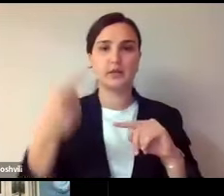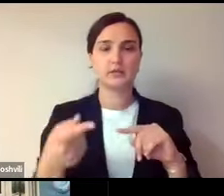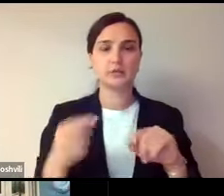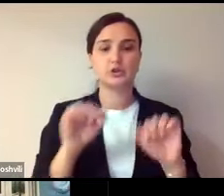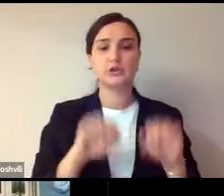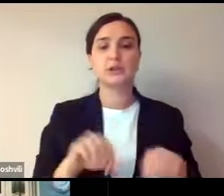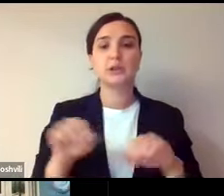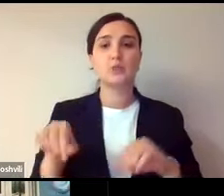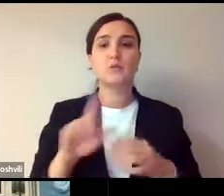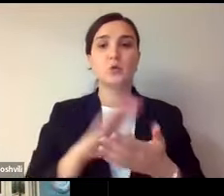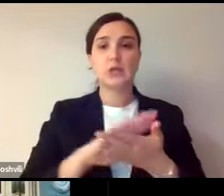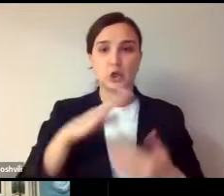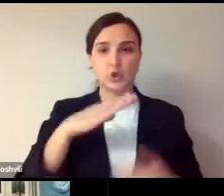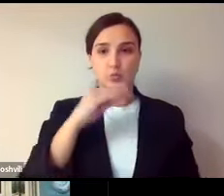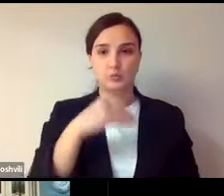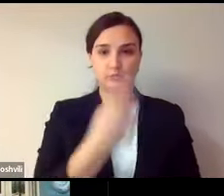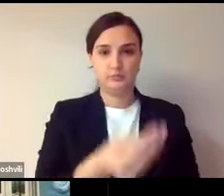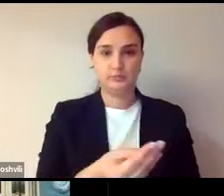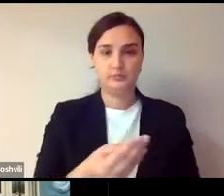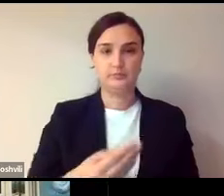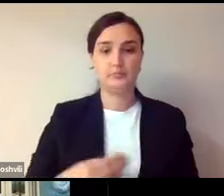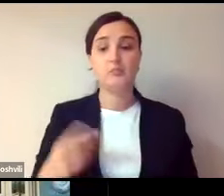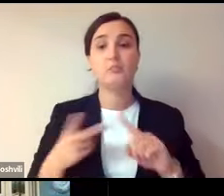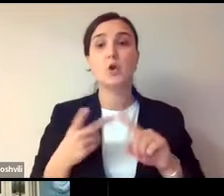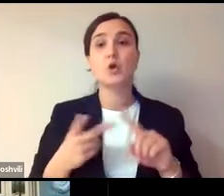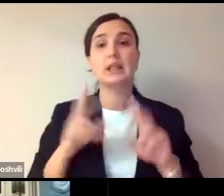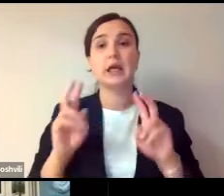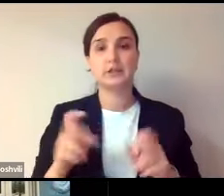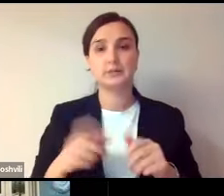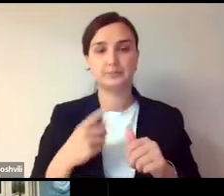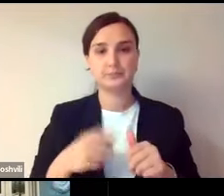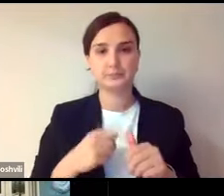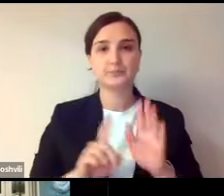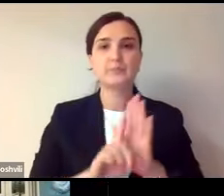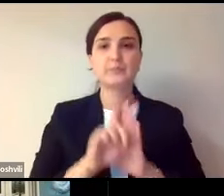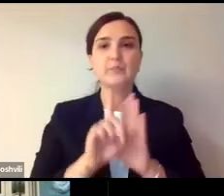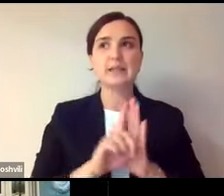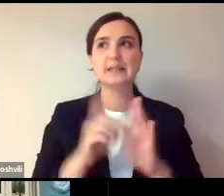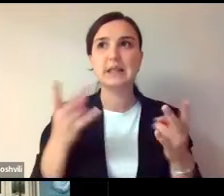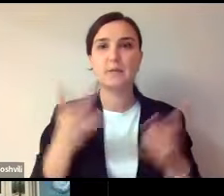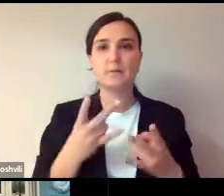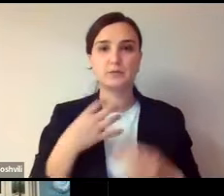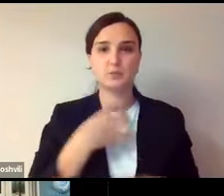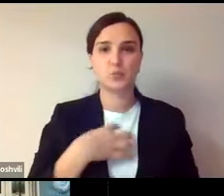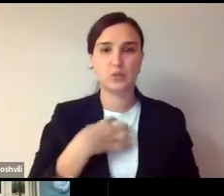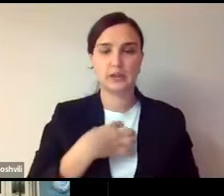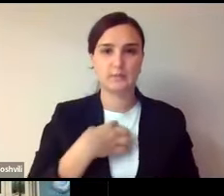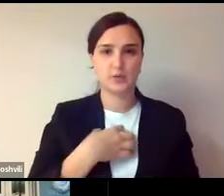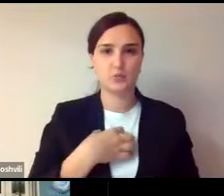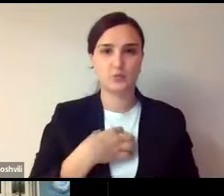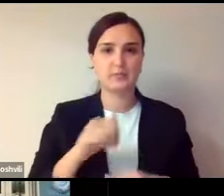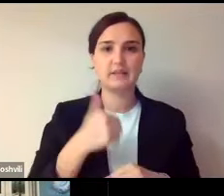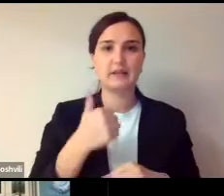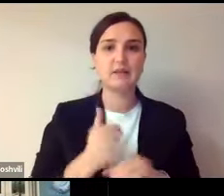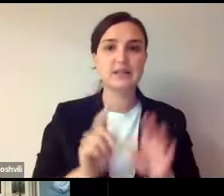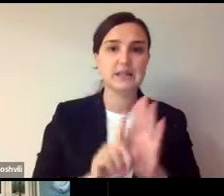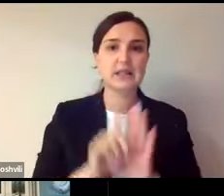მოგაწვით სუფთა წყალს. ანუ მეორე ნაირად ამას ქვია საბაზისო ფუნდამენტური ადამიანის